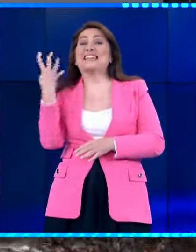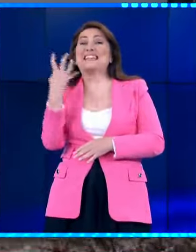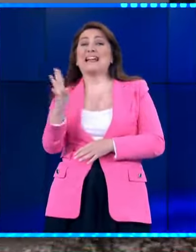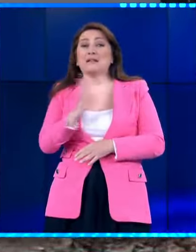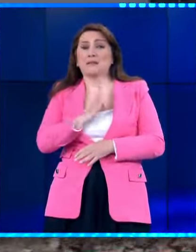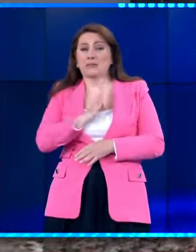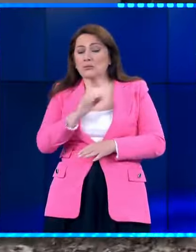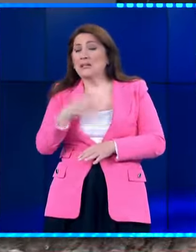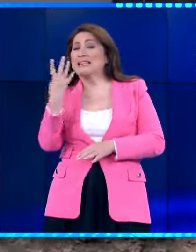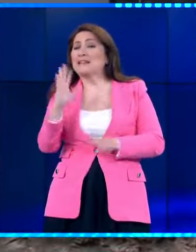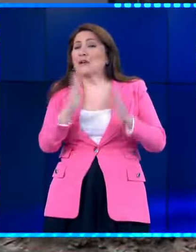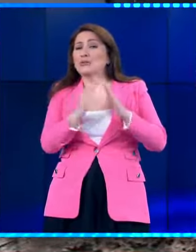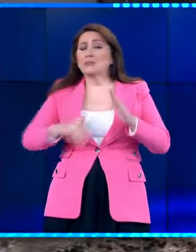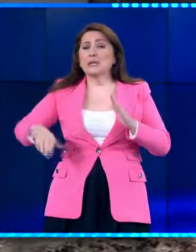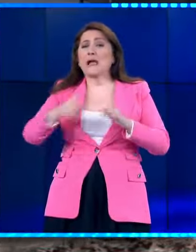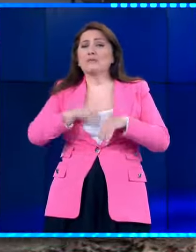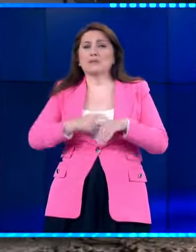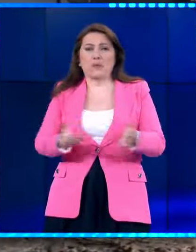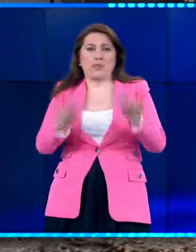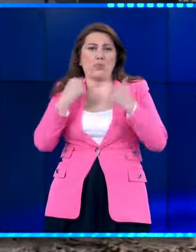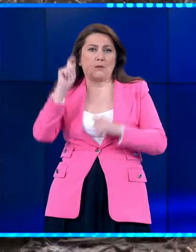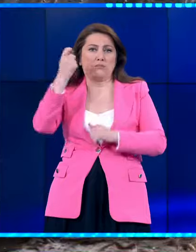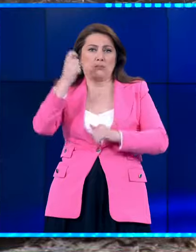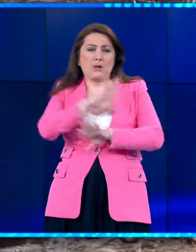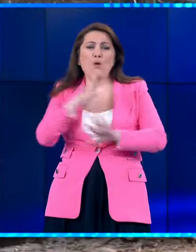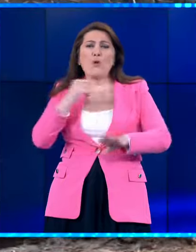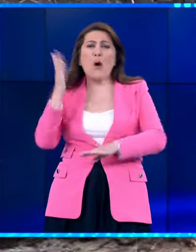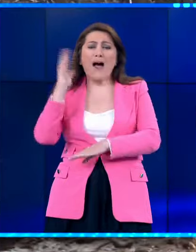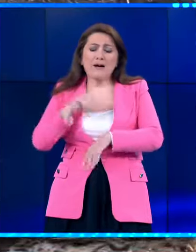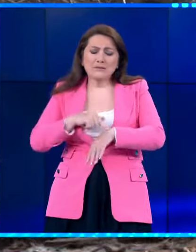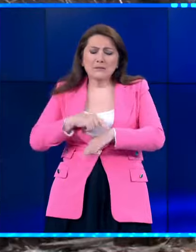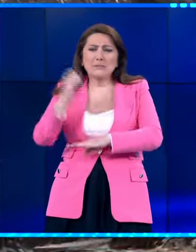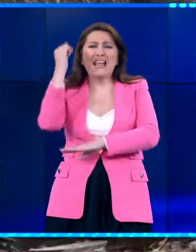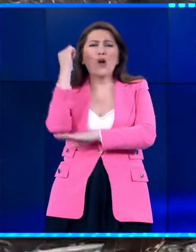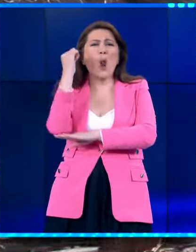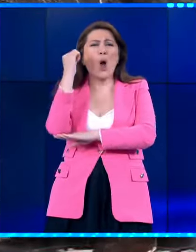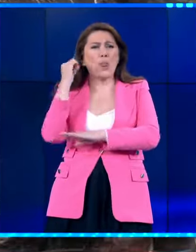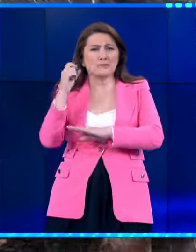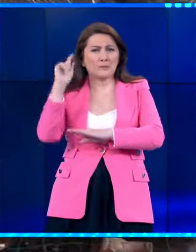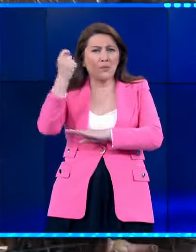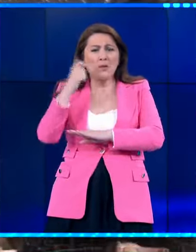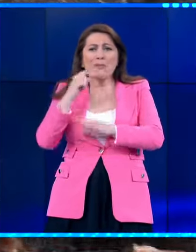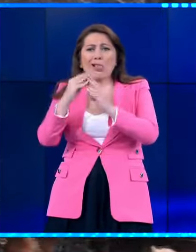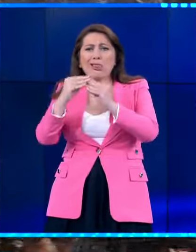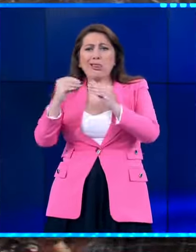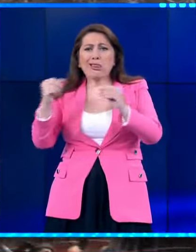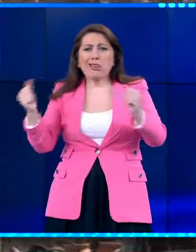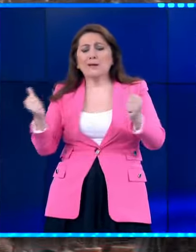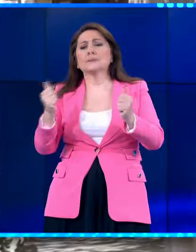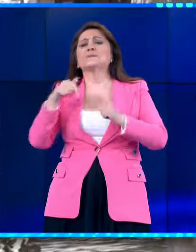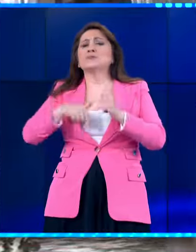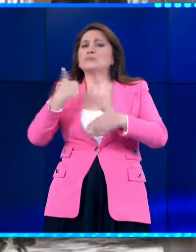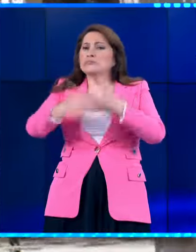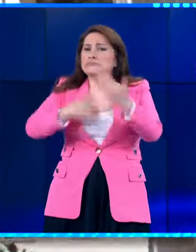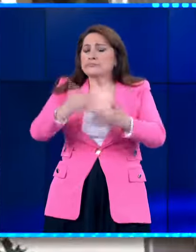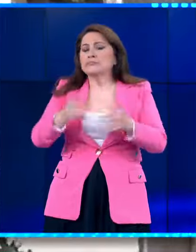μας, 400 νοικοκυριά, βρίσκονται ακόμα χωρίς ρεύμα, καθώς οι κολόνες έχουν λιώσει από τις υψηλές θερμοκρασίες και έχει προχωρήσει η διαδικασία αντικατάστασης. Τους